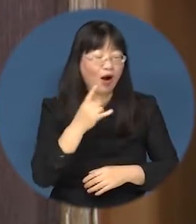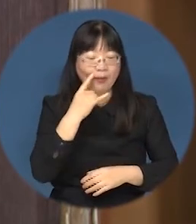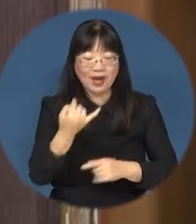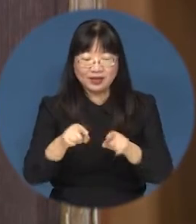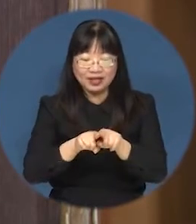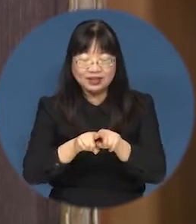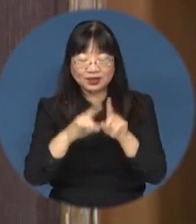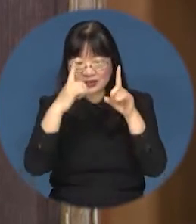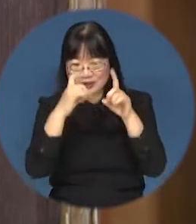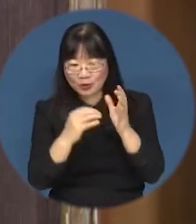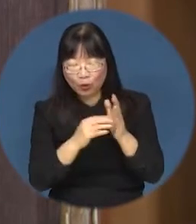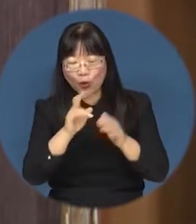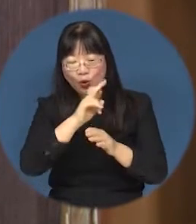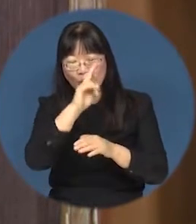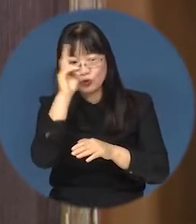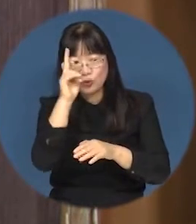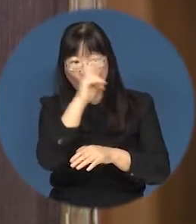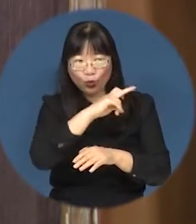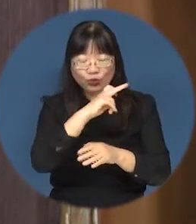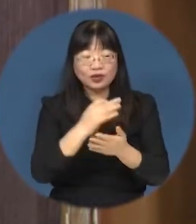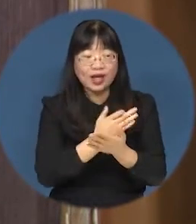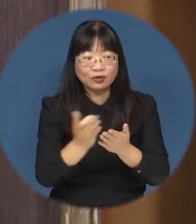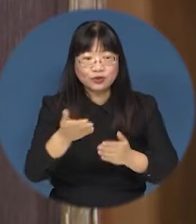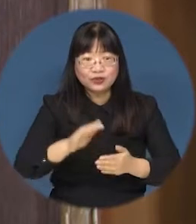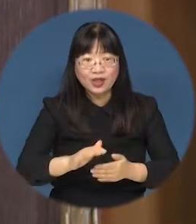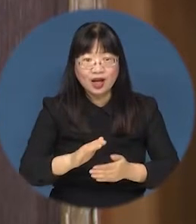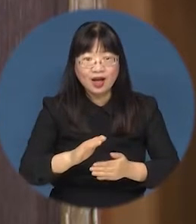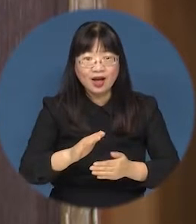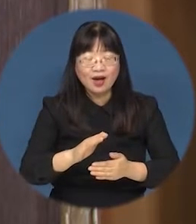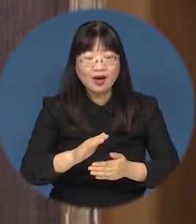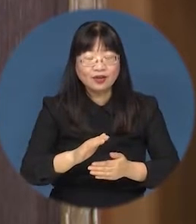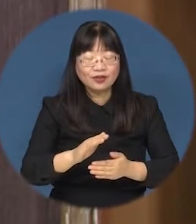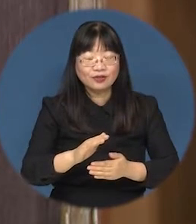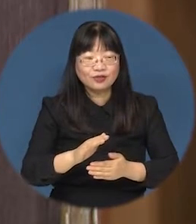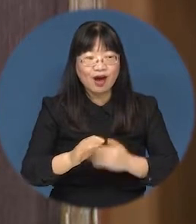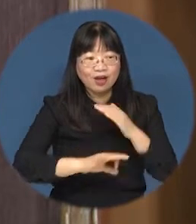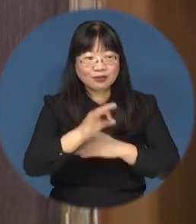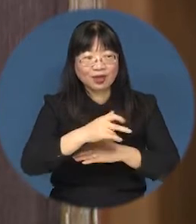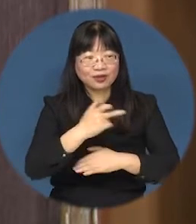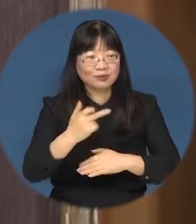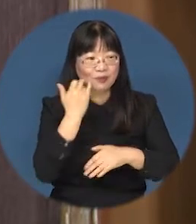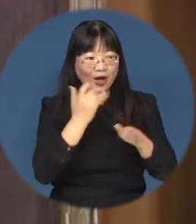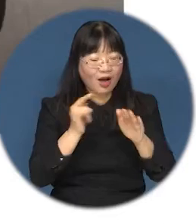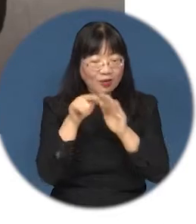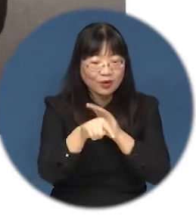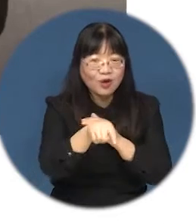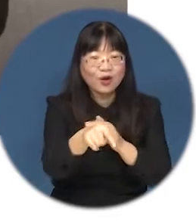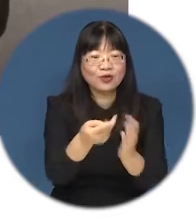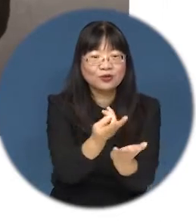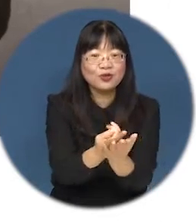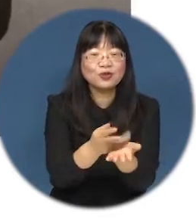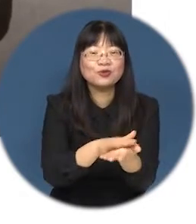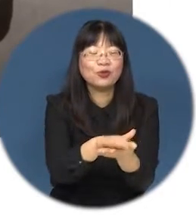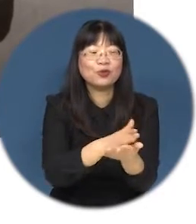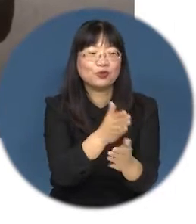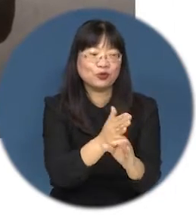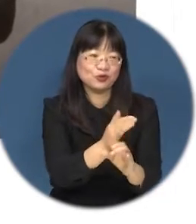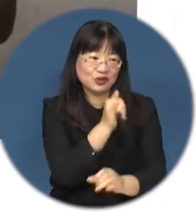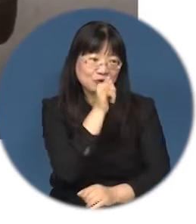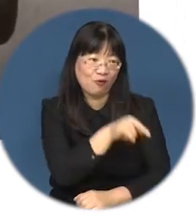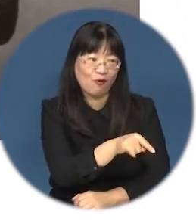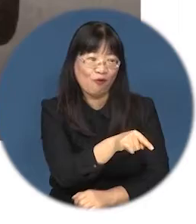나누는데 큰 바다에 나갔는데. 걔가 누워서 놀고 있는 거예요. 예, 예. 걔가 그래서 이제